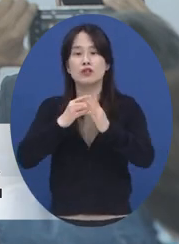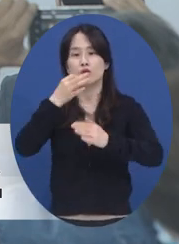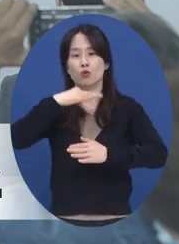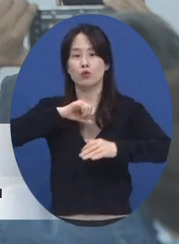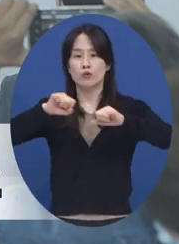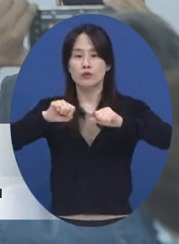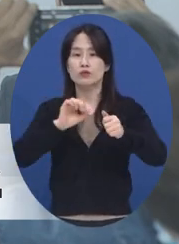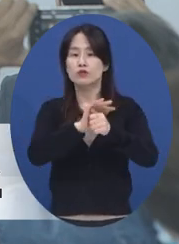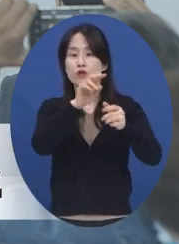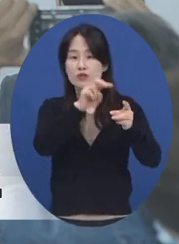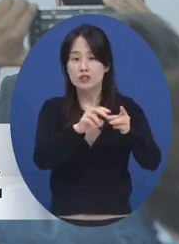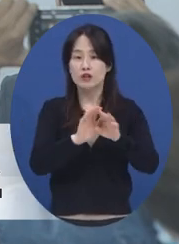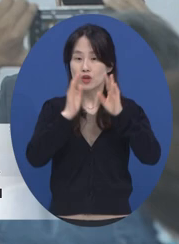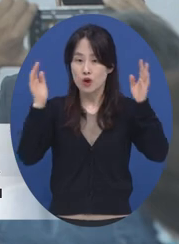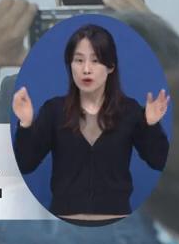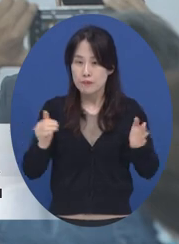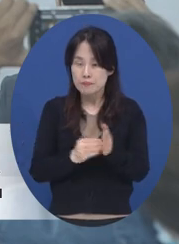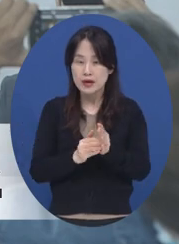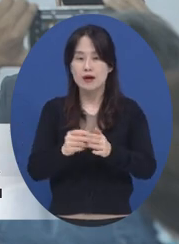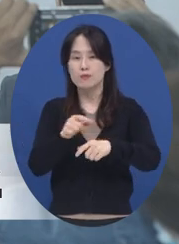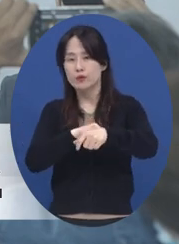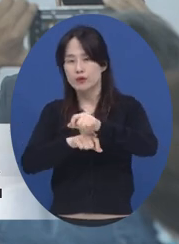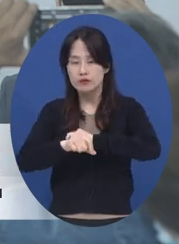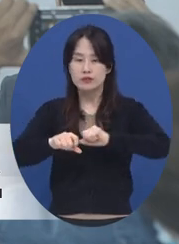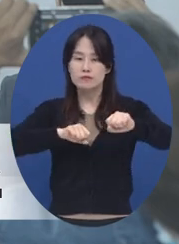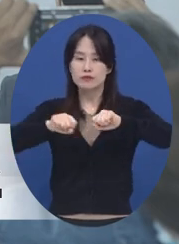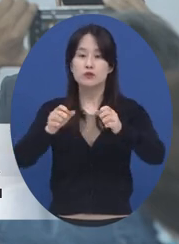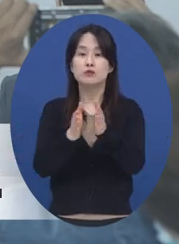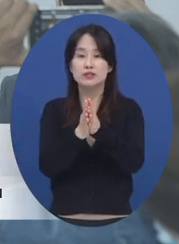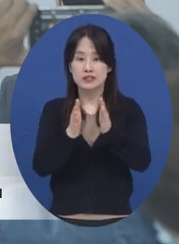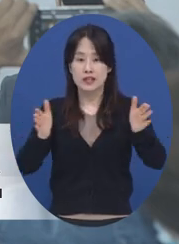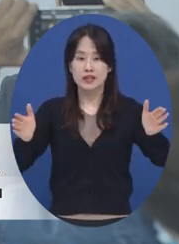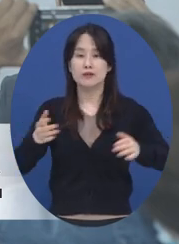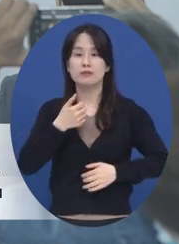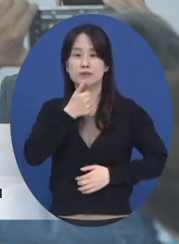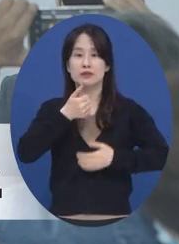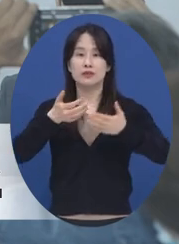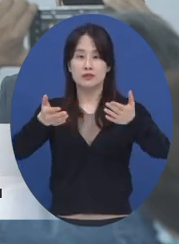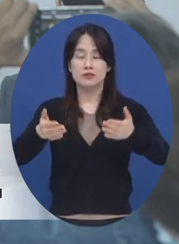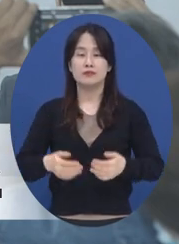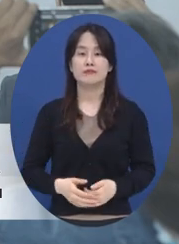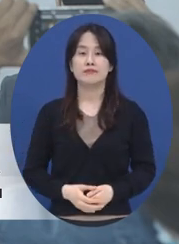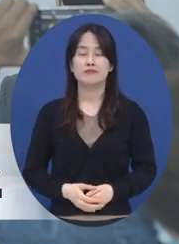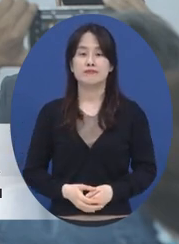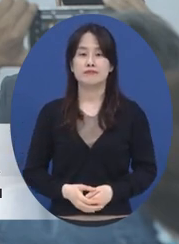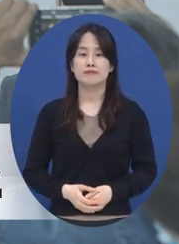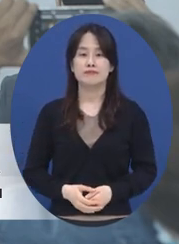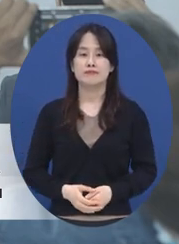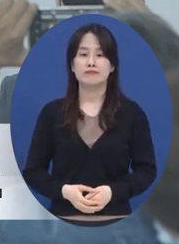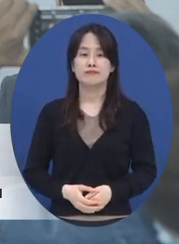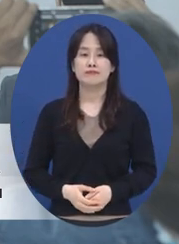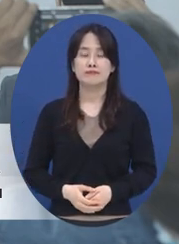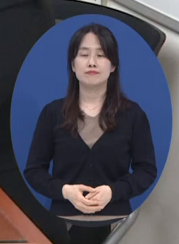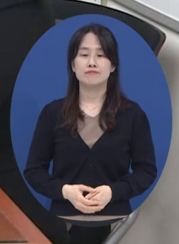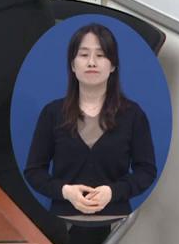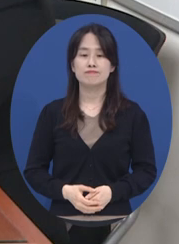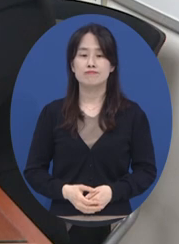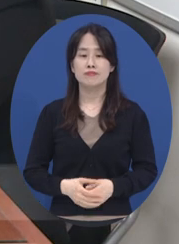공익활동 지원 센터가 개소식을 열고 본격적인 활동을 알렸습니다 모두의 최창수 기자입니다